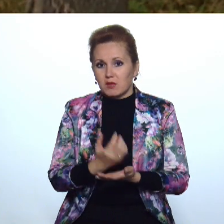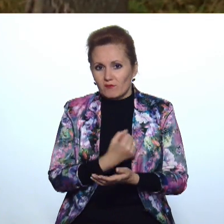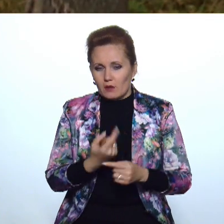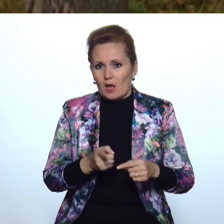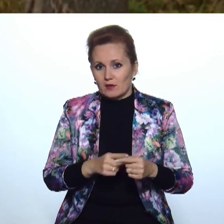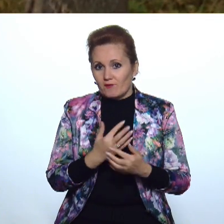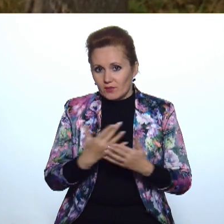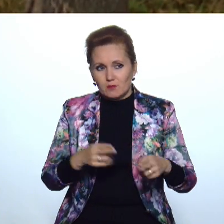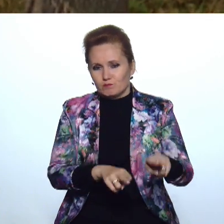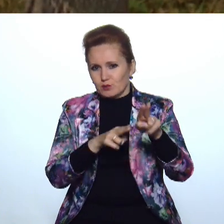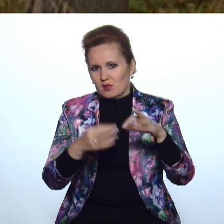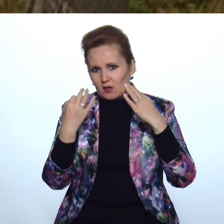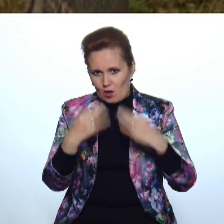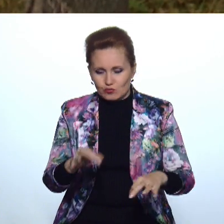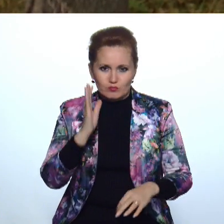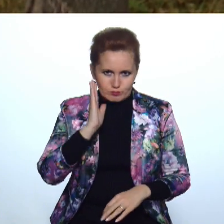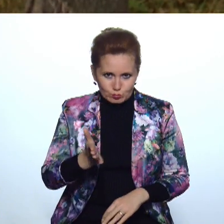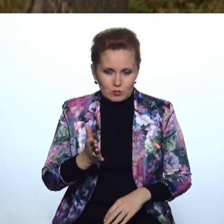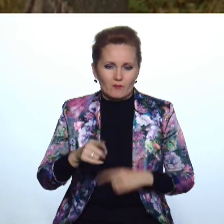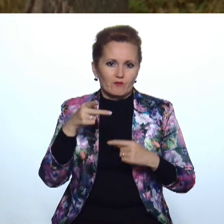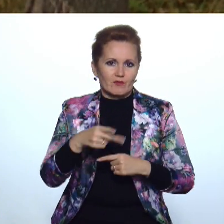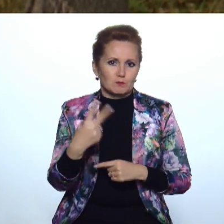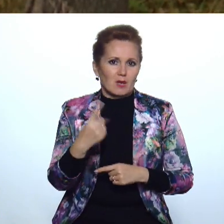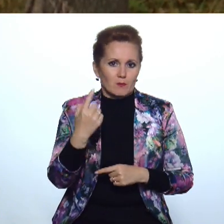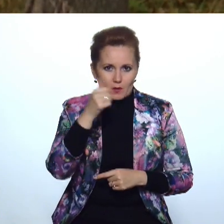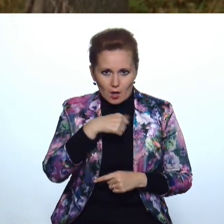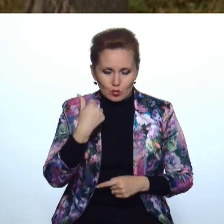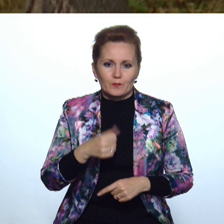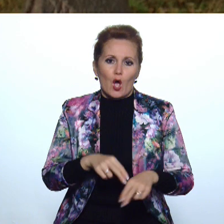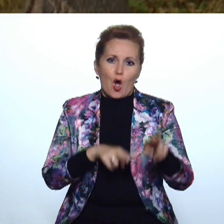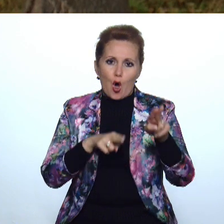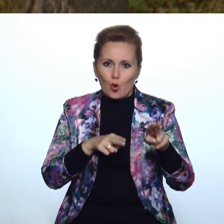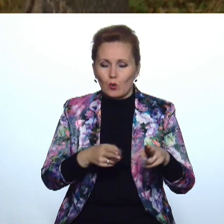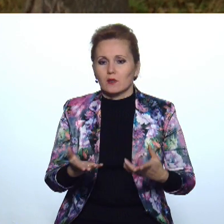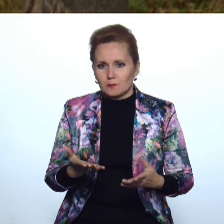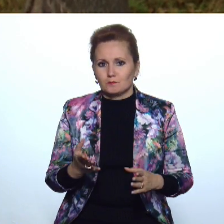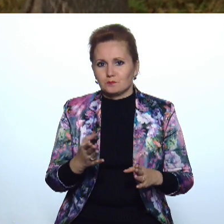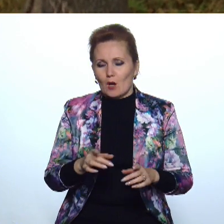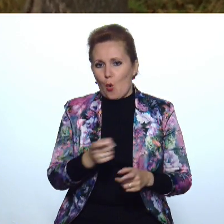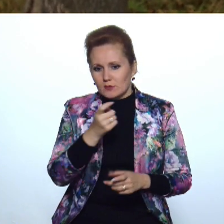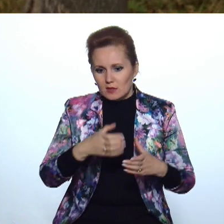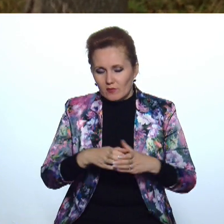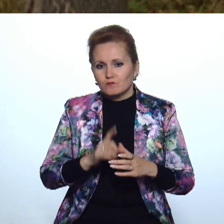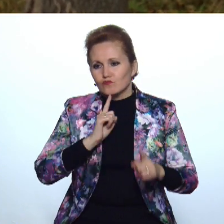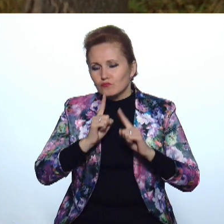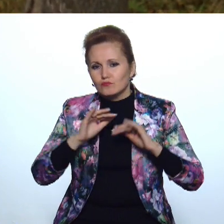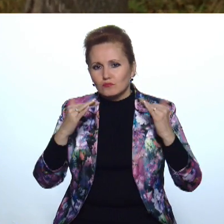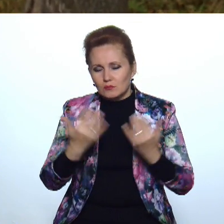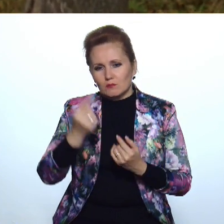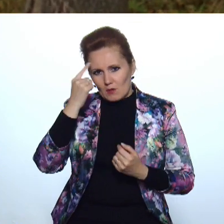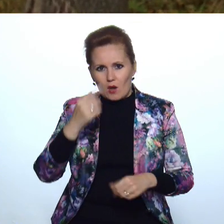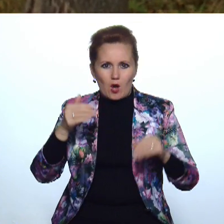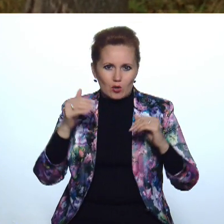Было подготовлено, вынесено соответствующее предложение на Совет по охоте и охотничьим хозяйствам при Министерстве природных ресурсов. И на Совете было принято соответствующее